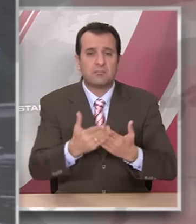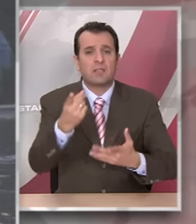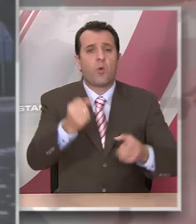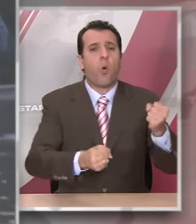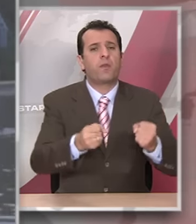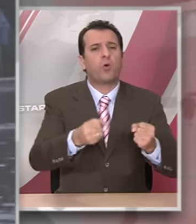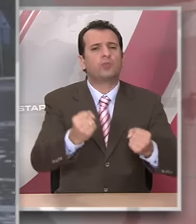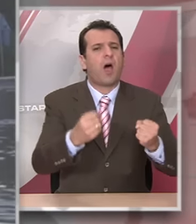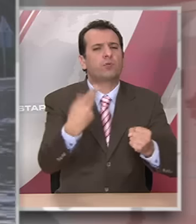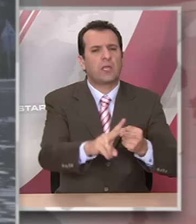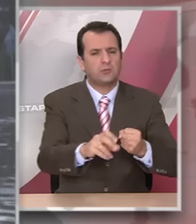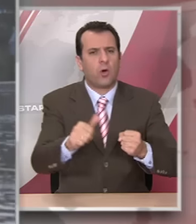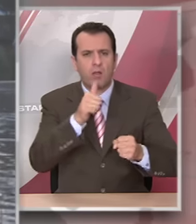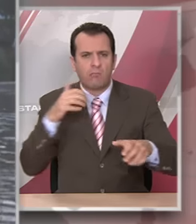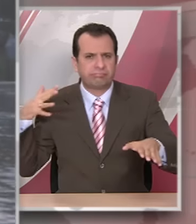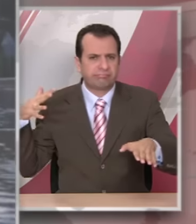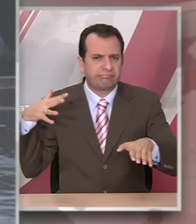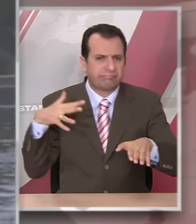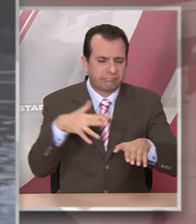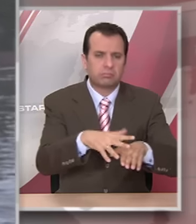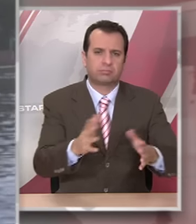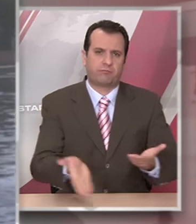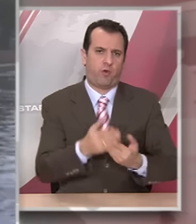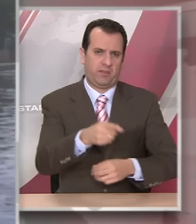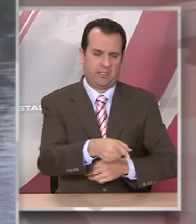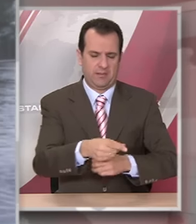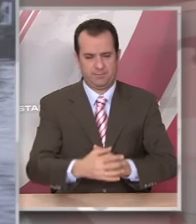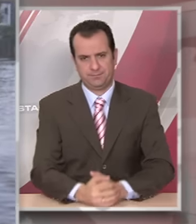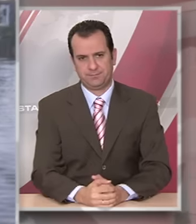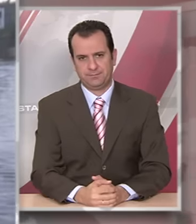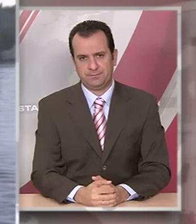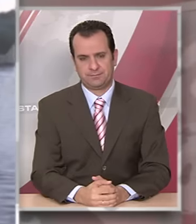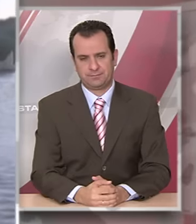από το όχημά του, το οποίο είχε παρασύρει το ρέμα.